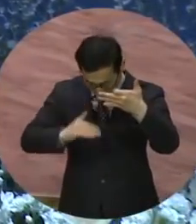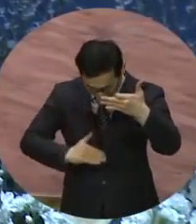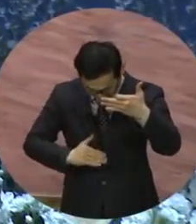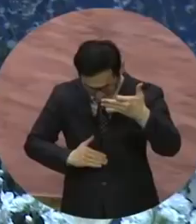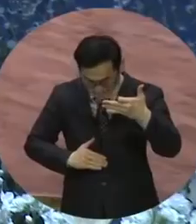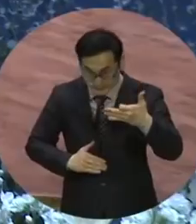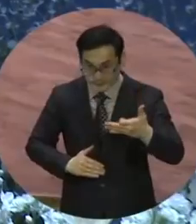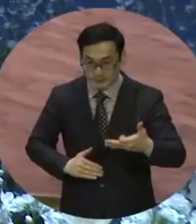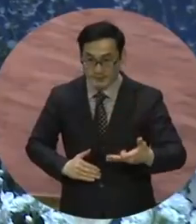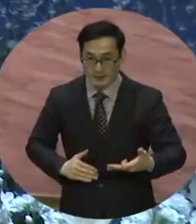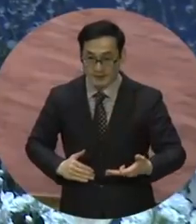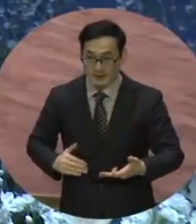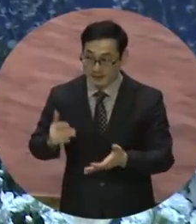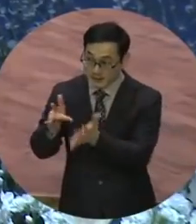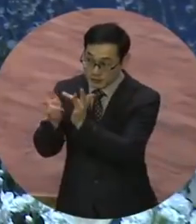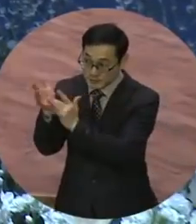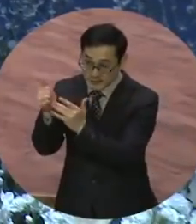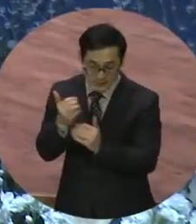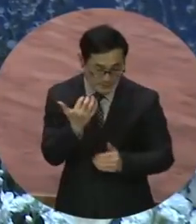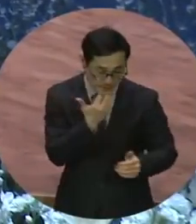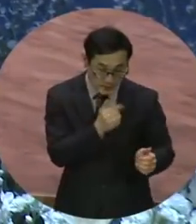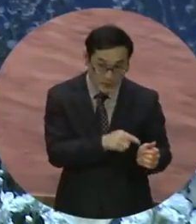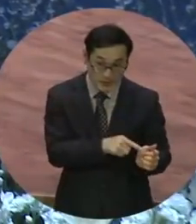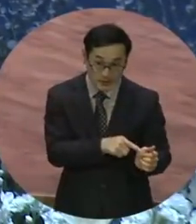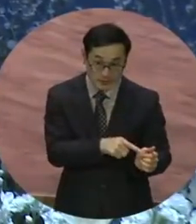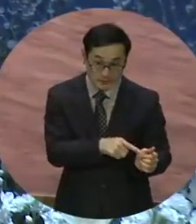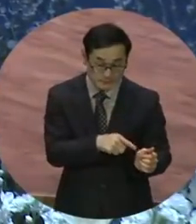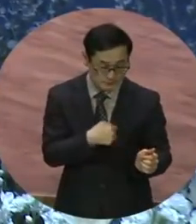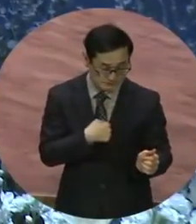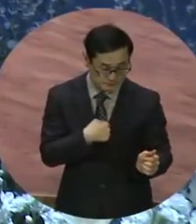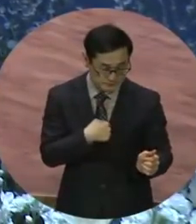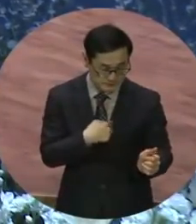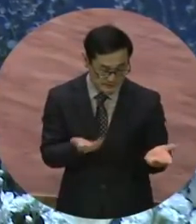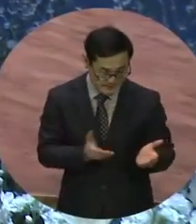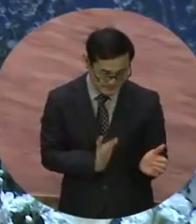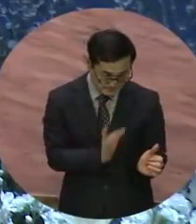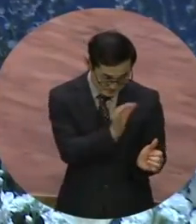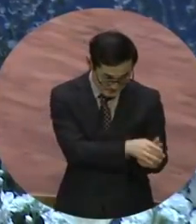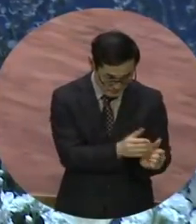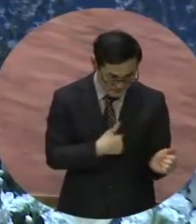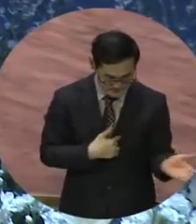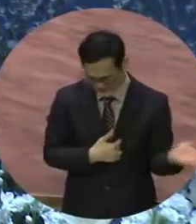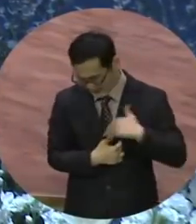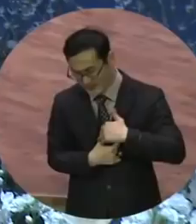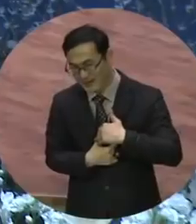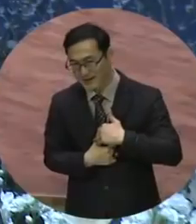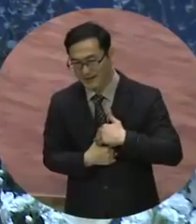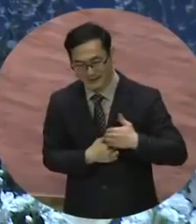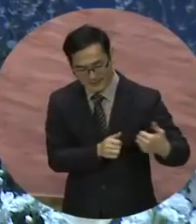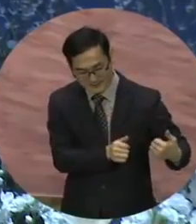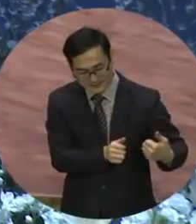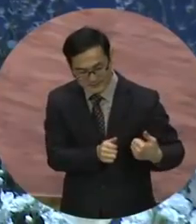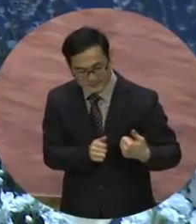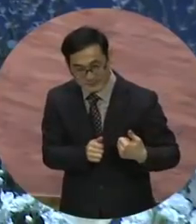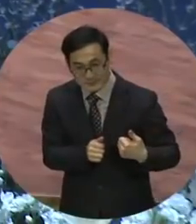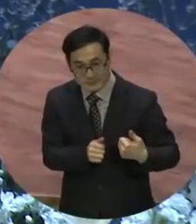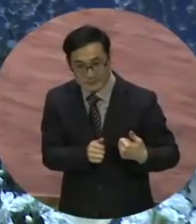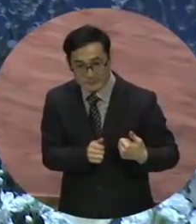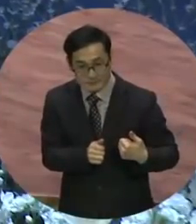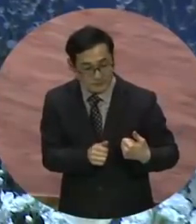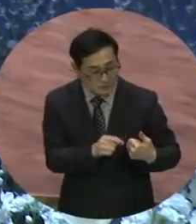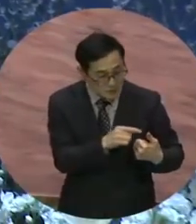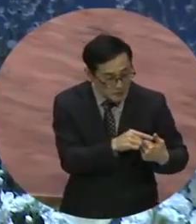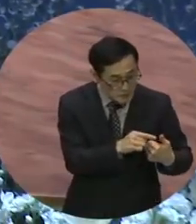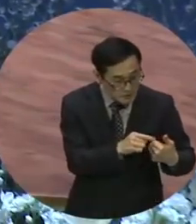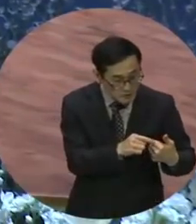예수님께서 베드로에게 미션을 부여하시고 나를 따르라는 말씀하십니다. 그리고 갑자기 베드로 옆에서 있던 이